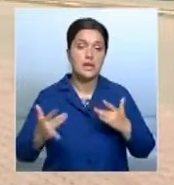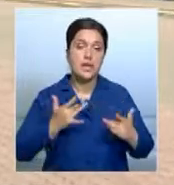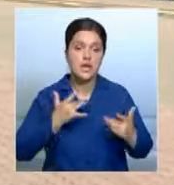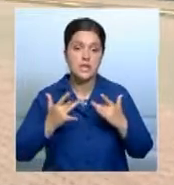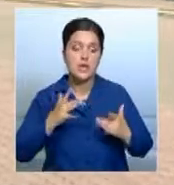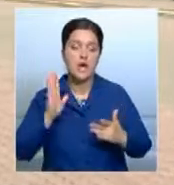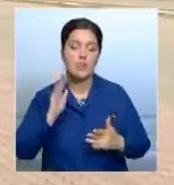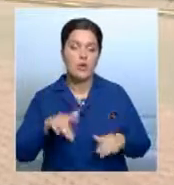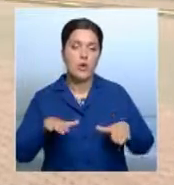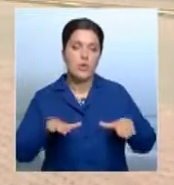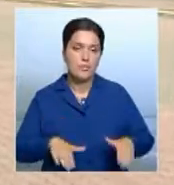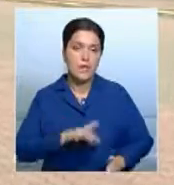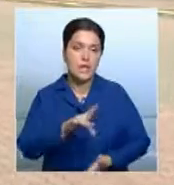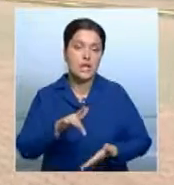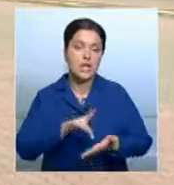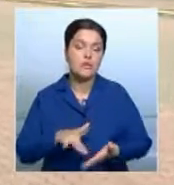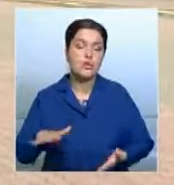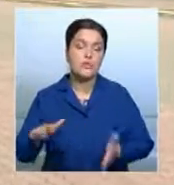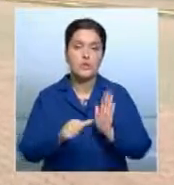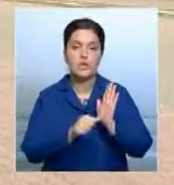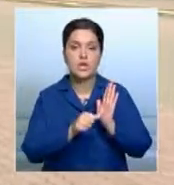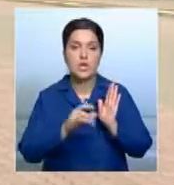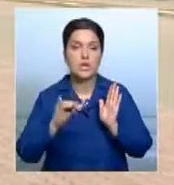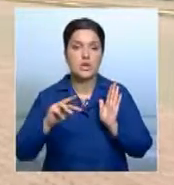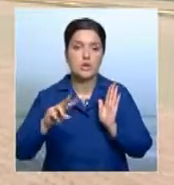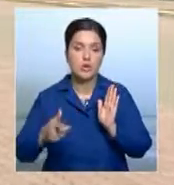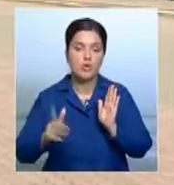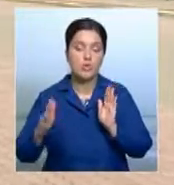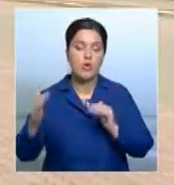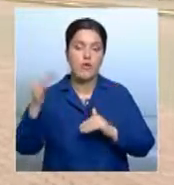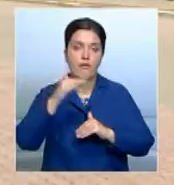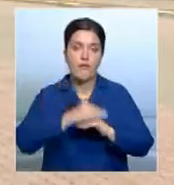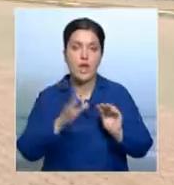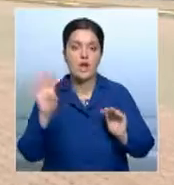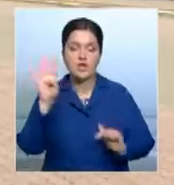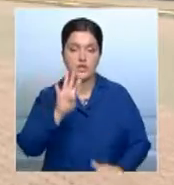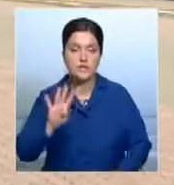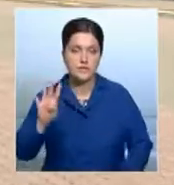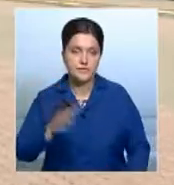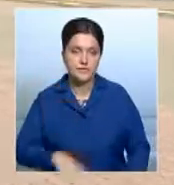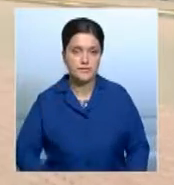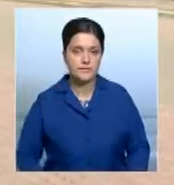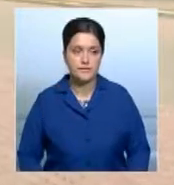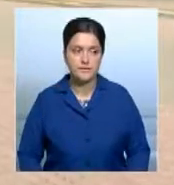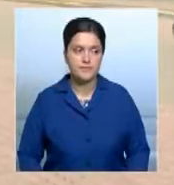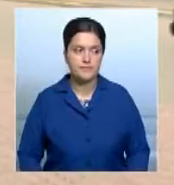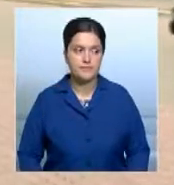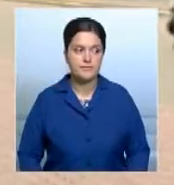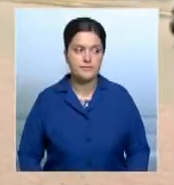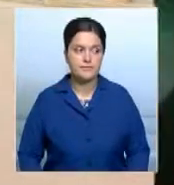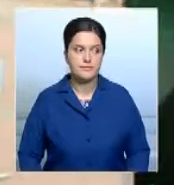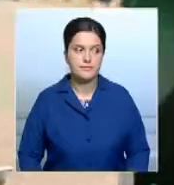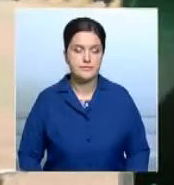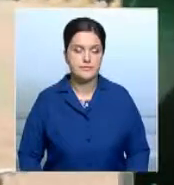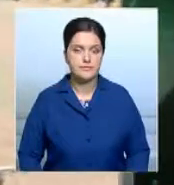состоится здесь же, на городской площади, 6 июля в 16:00. На этом у меня все. Лаура.